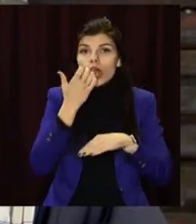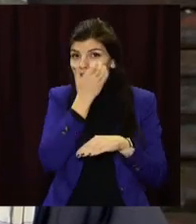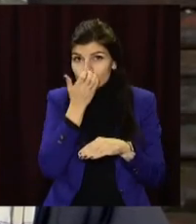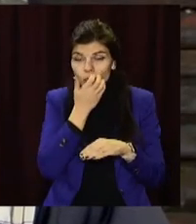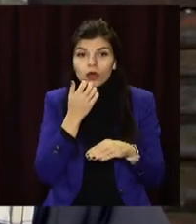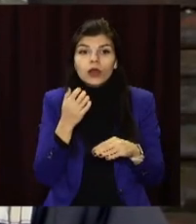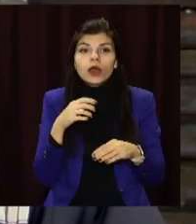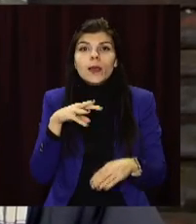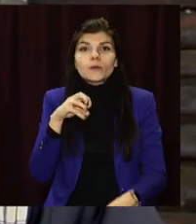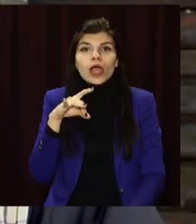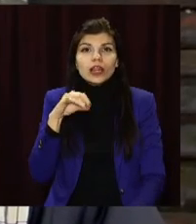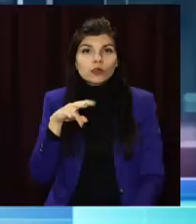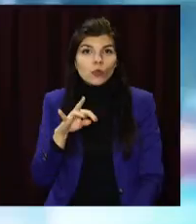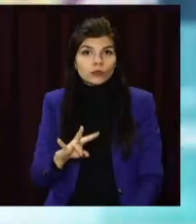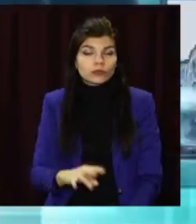в мерилон.